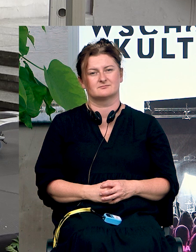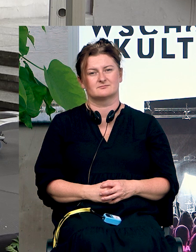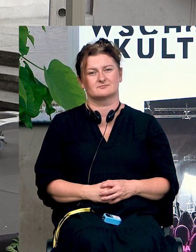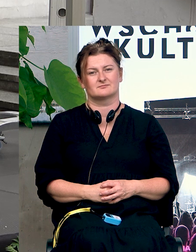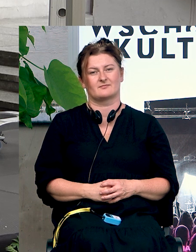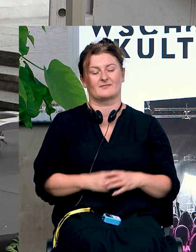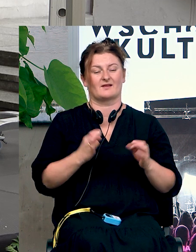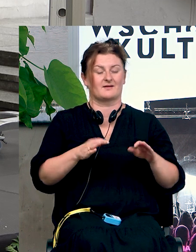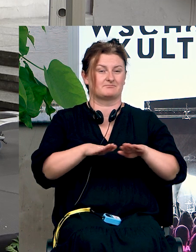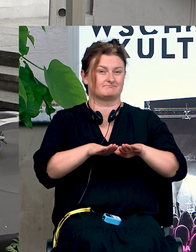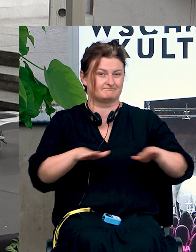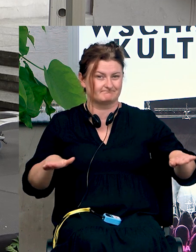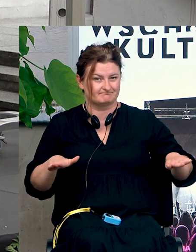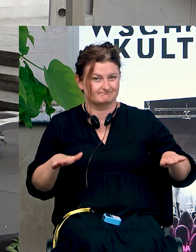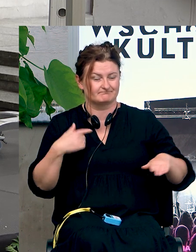I wchodząc na scenę, miałem